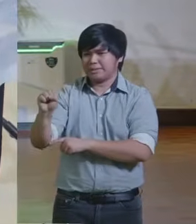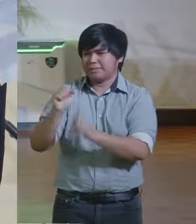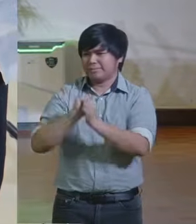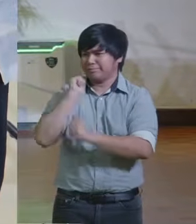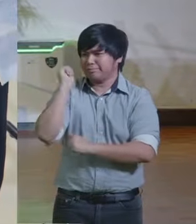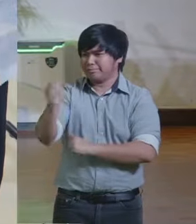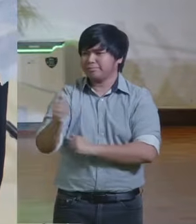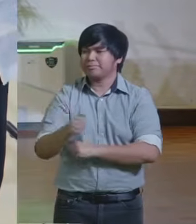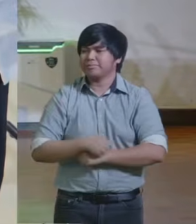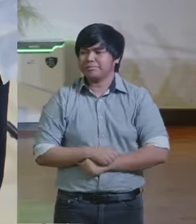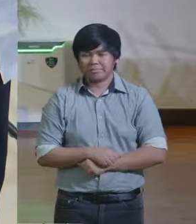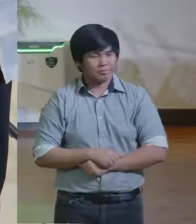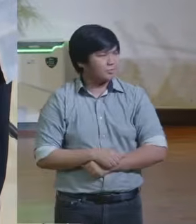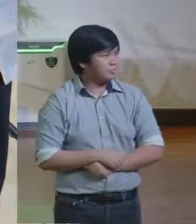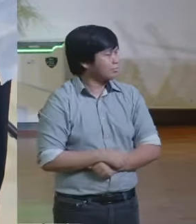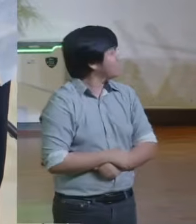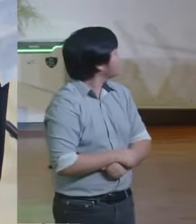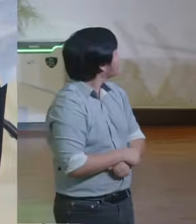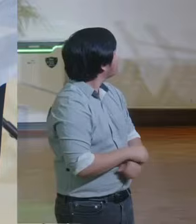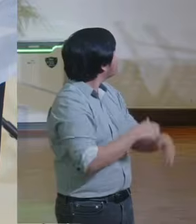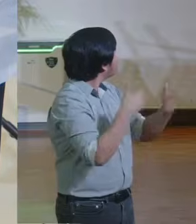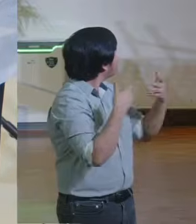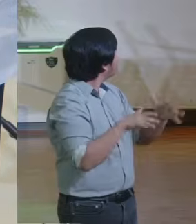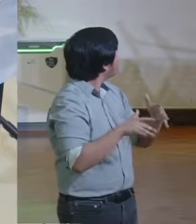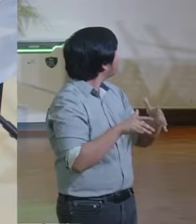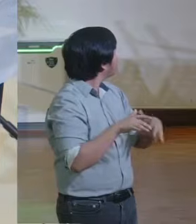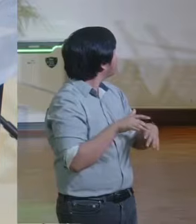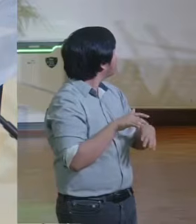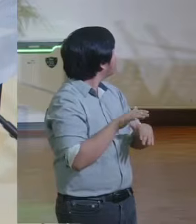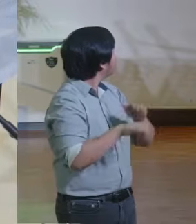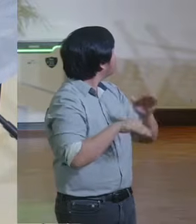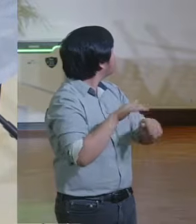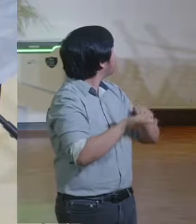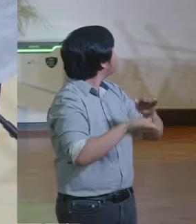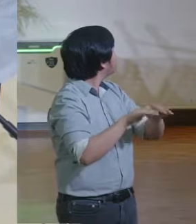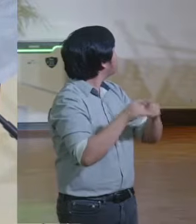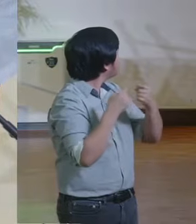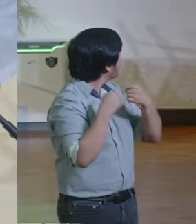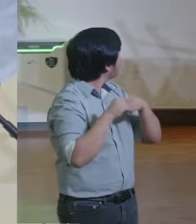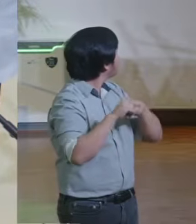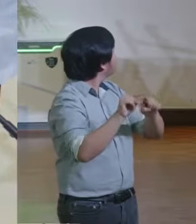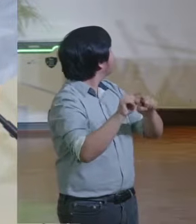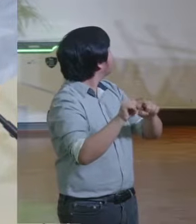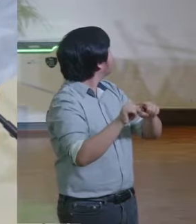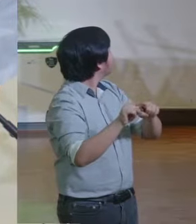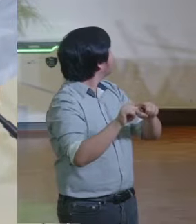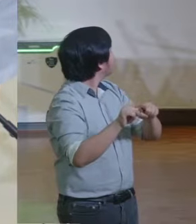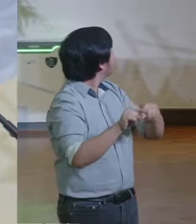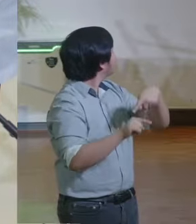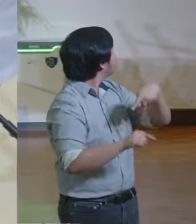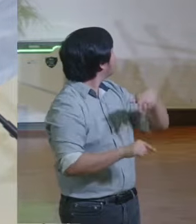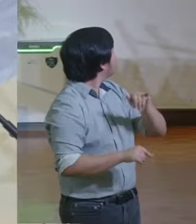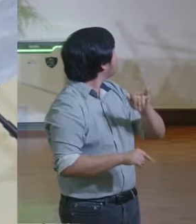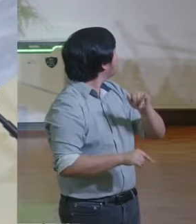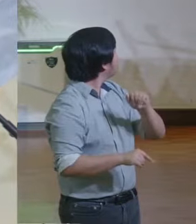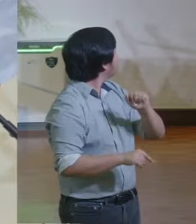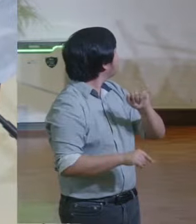northwest, papaakyat. At sila po ay nagpapaloob hanggang sila ay nakarating sa Pisidian